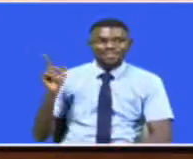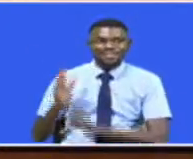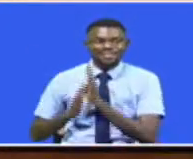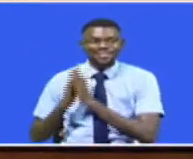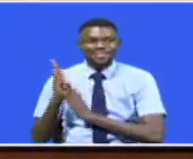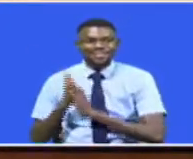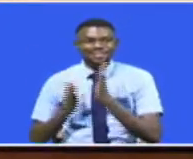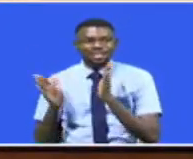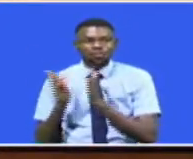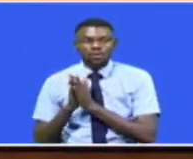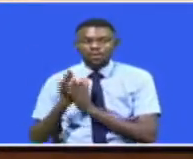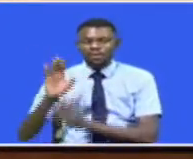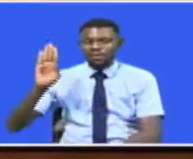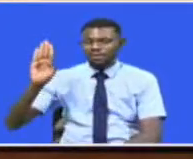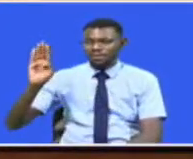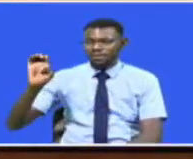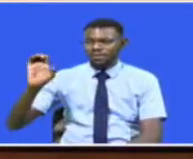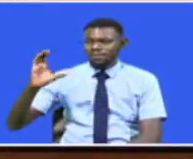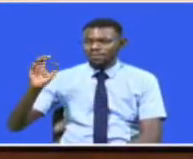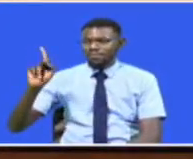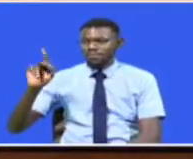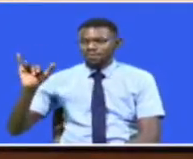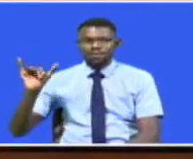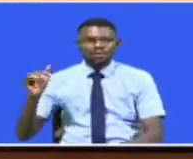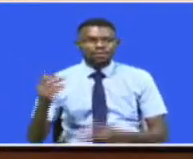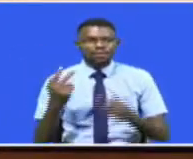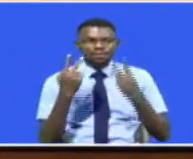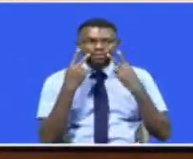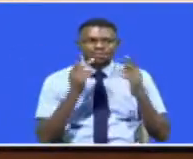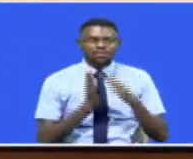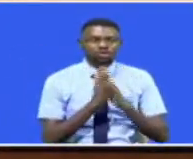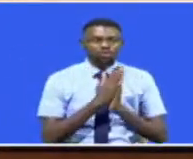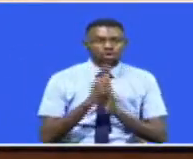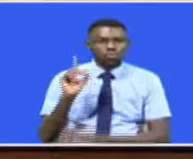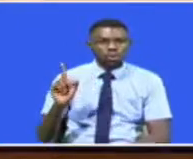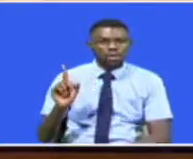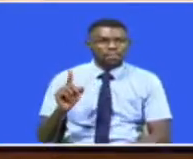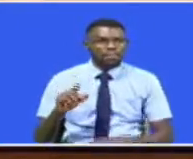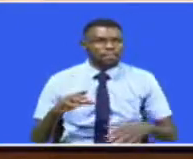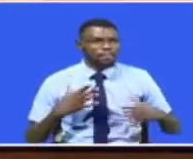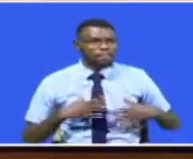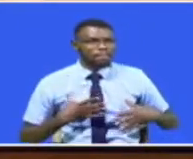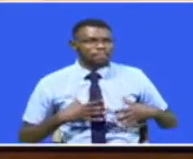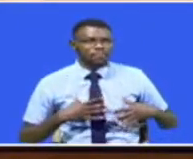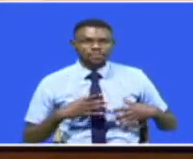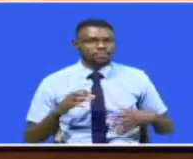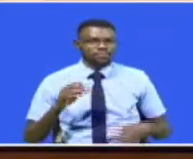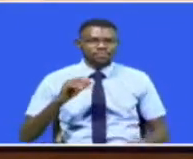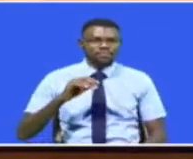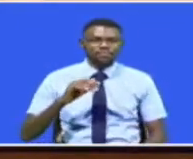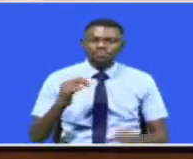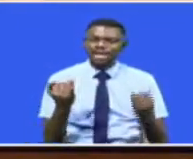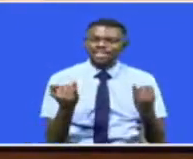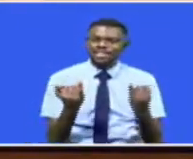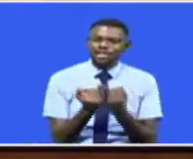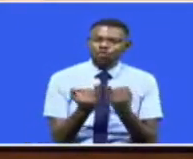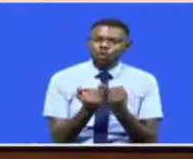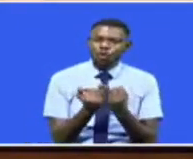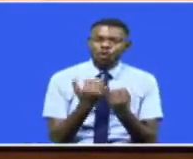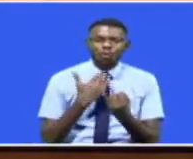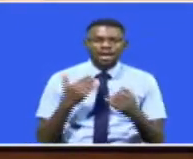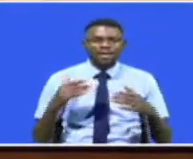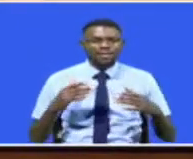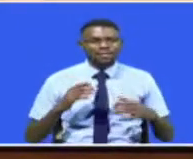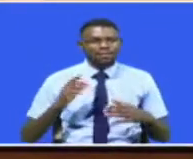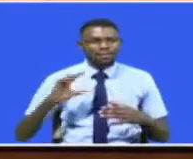na Beki Mwiruri kwa ajili ya makala ya kio cha hoja. Tuangazie taarifa moja hapa. Wakazi kutoka mtaa wa Fafa Jericho sasa wanaitaka serikali ya kaunti